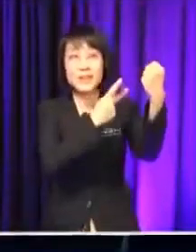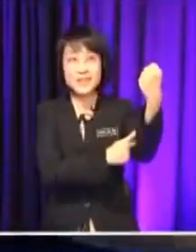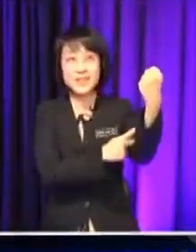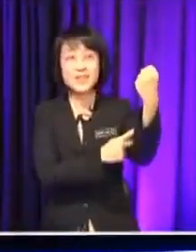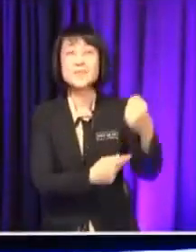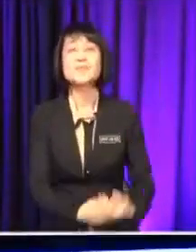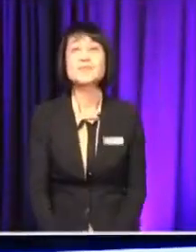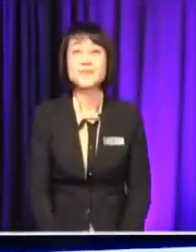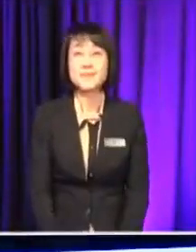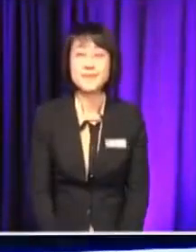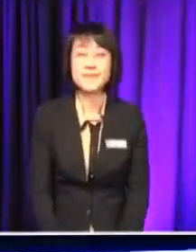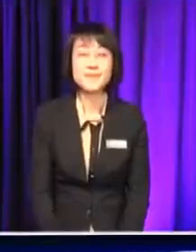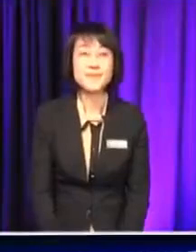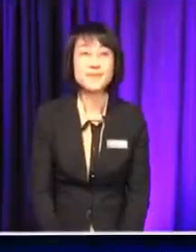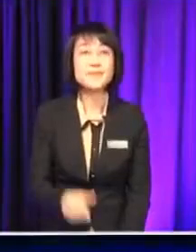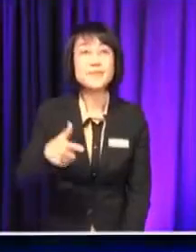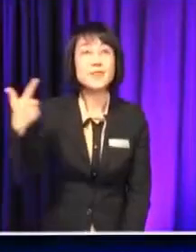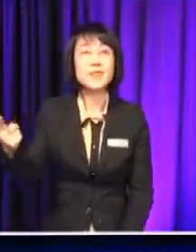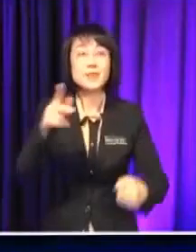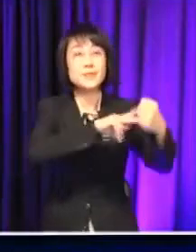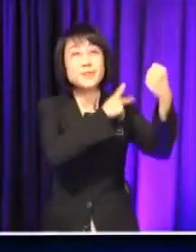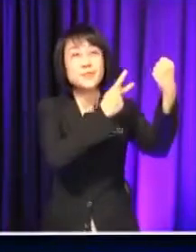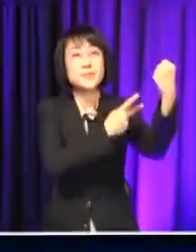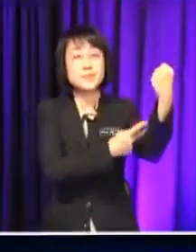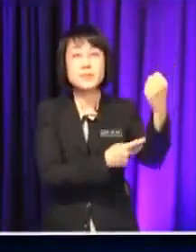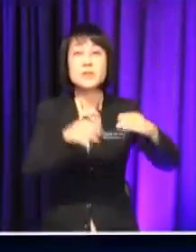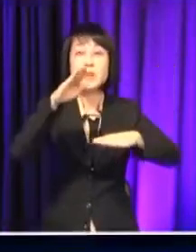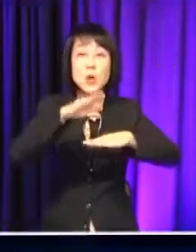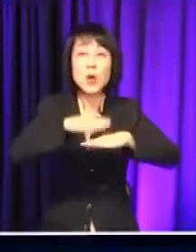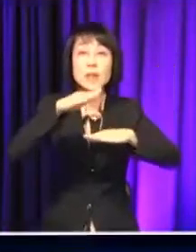yang mana kalian kuasa ini akan menghidupkan